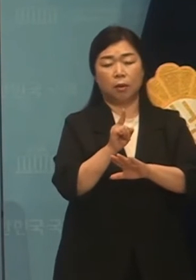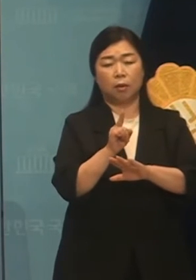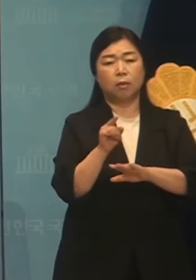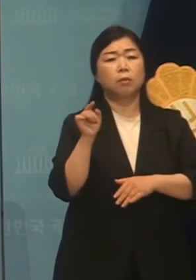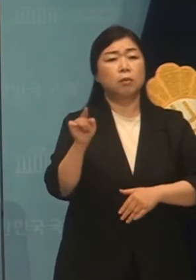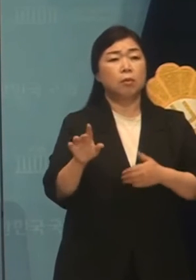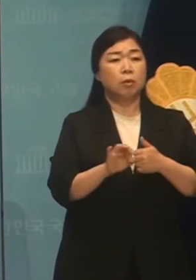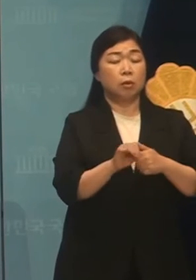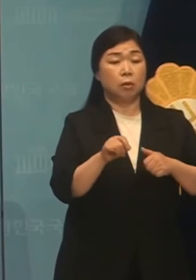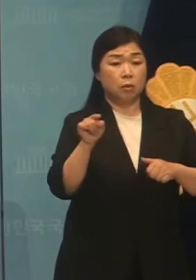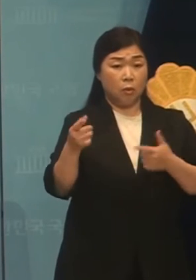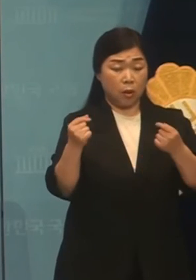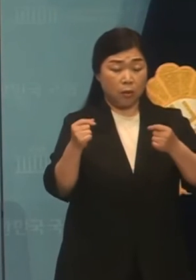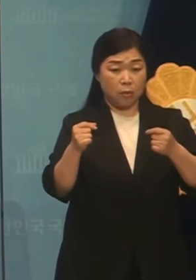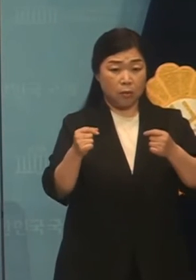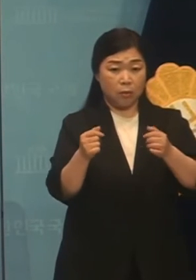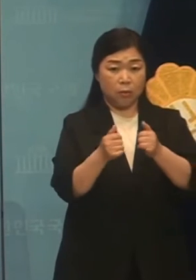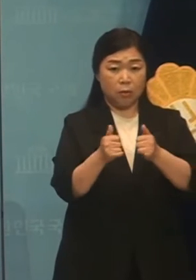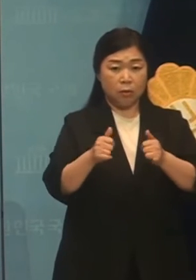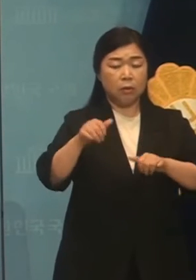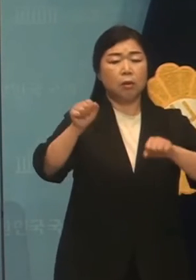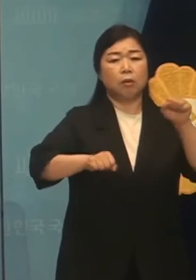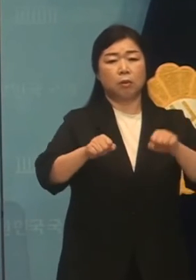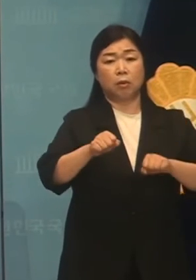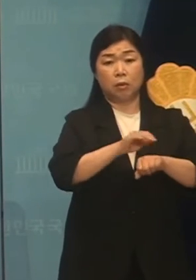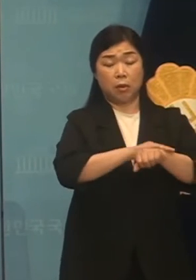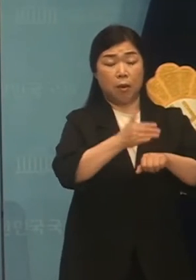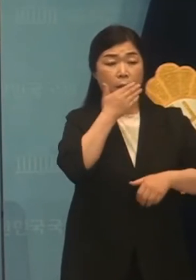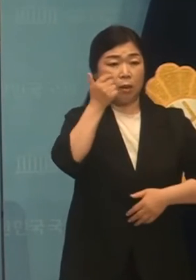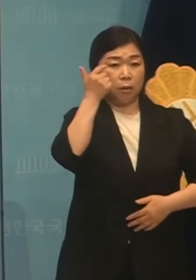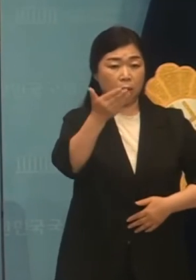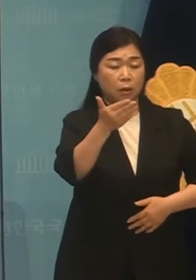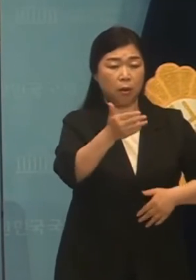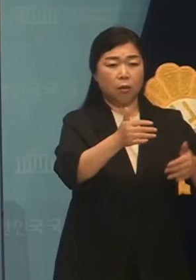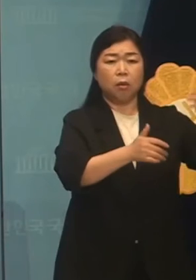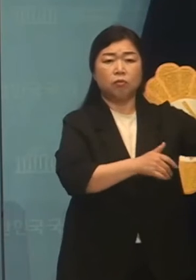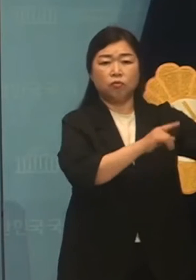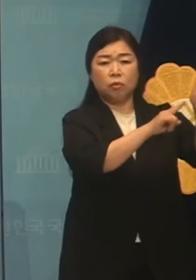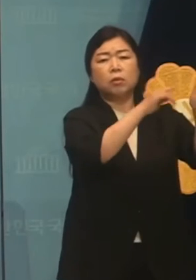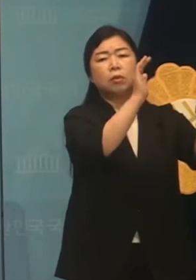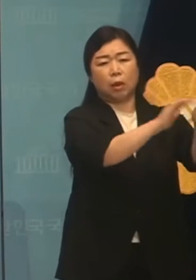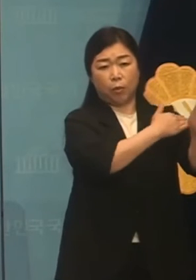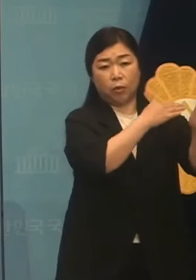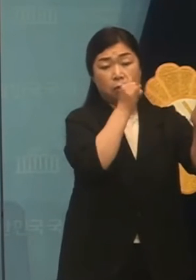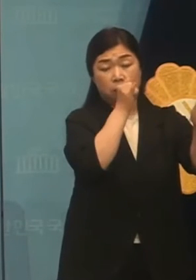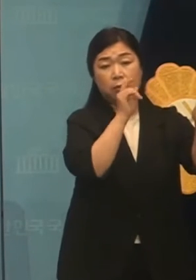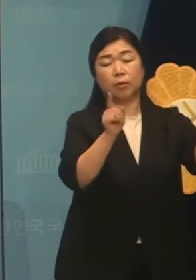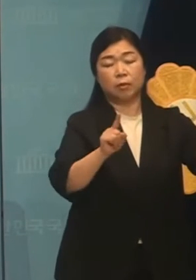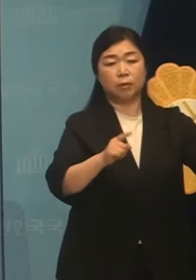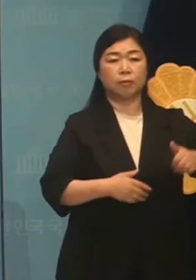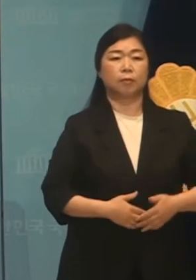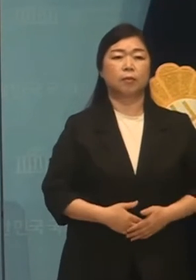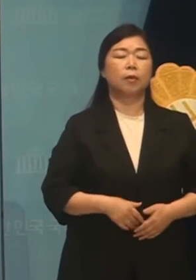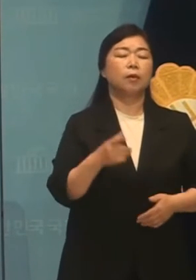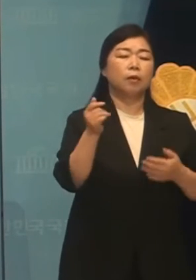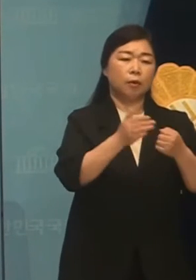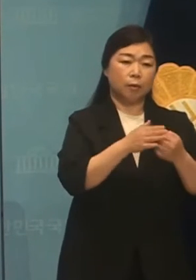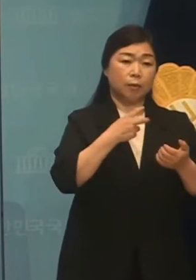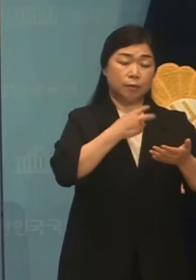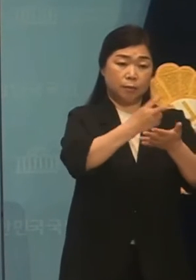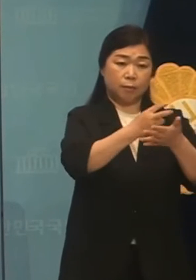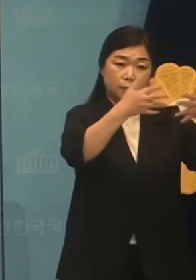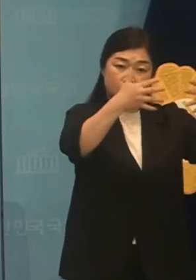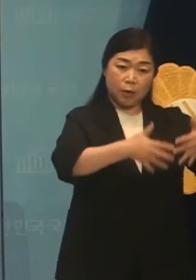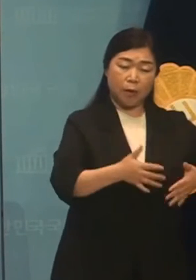그런 당이 잘될 리가 있습니까? 당의 주인이 잘못된 구성원인데요. 저는 이런 전제 아래